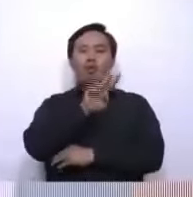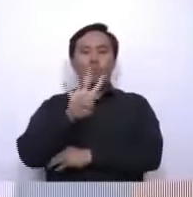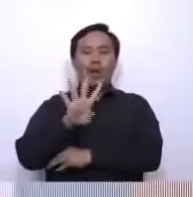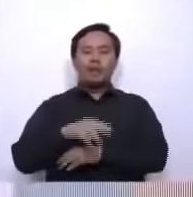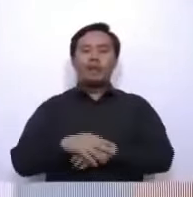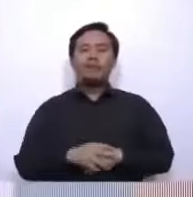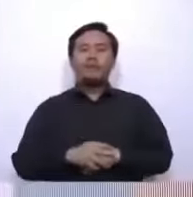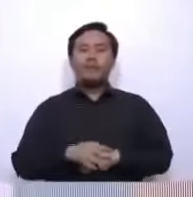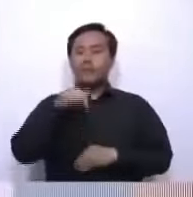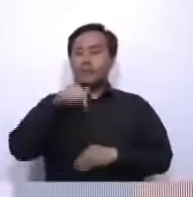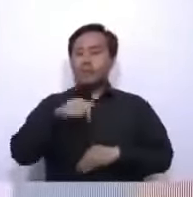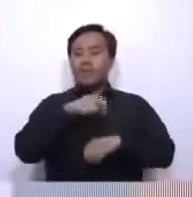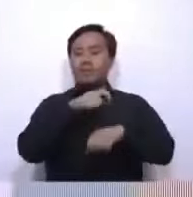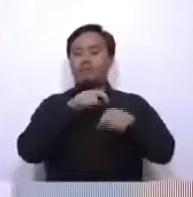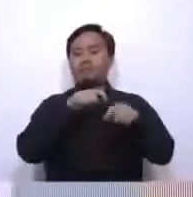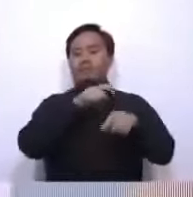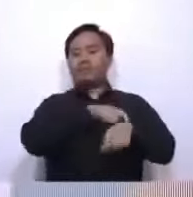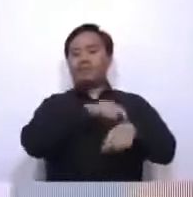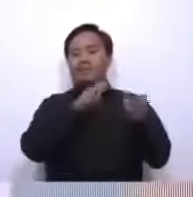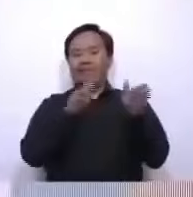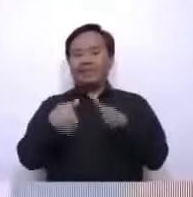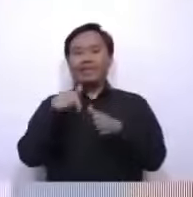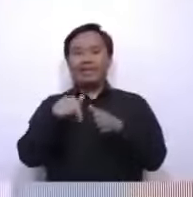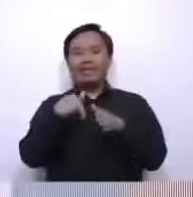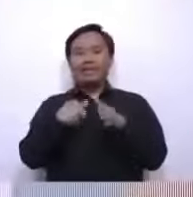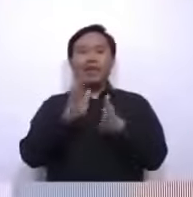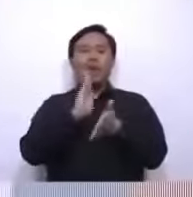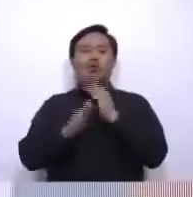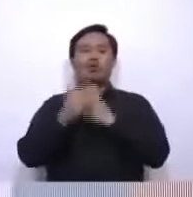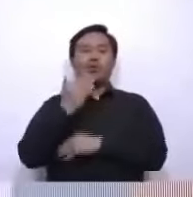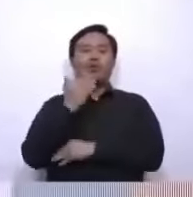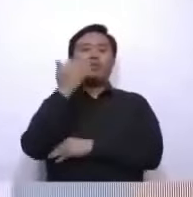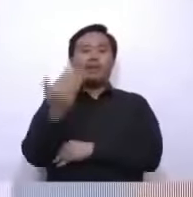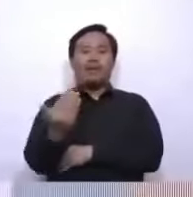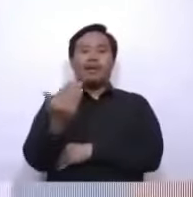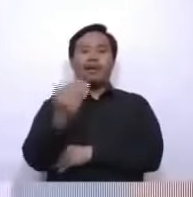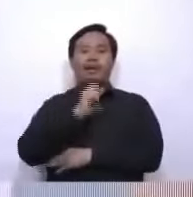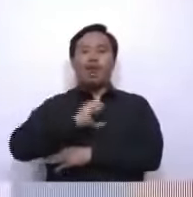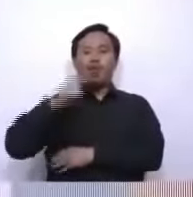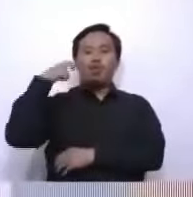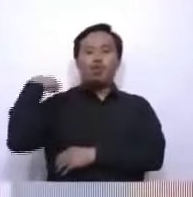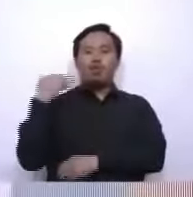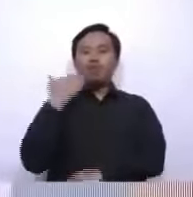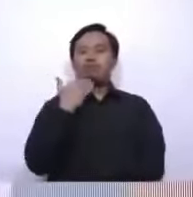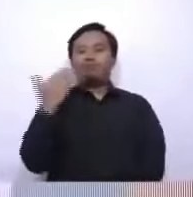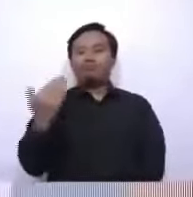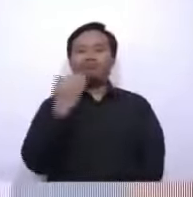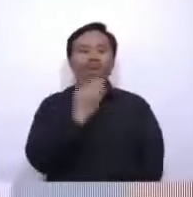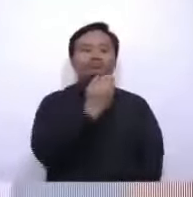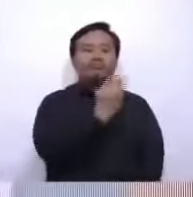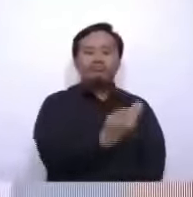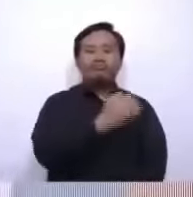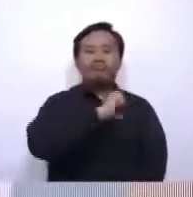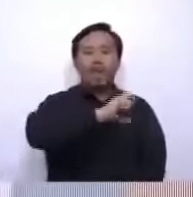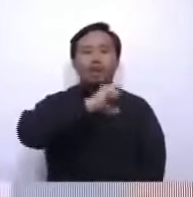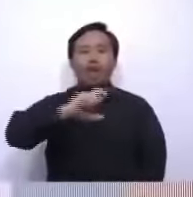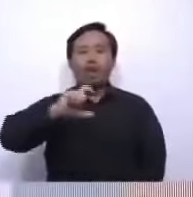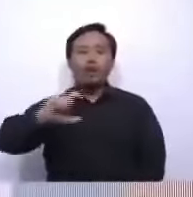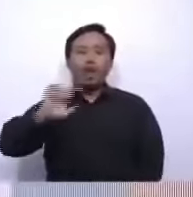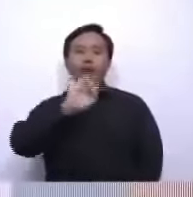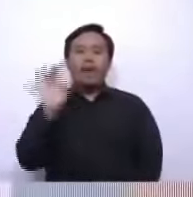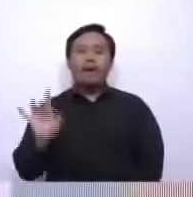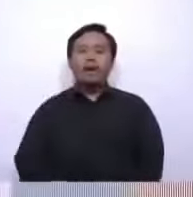2024. Di sesi ini pertanyaan akan diajukan langsung dari para calon gubernur untuk calon gubernur lainnya.